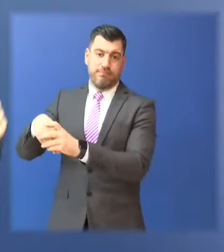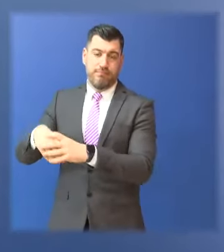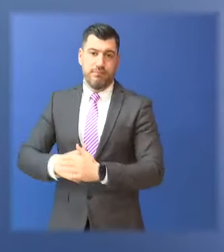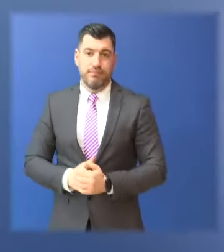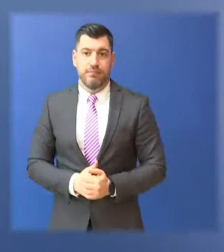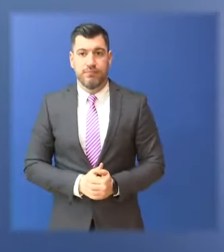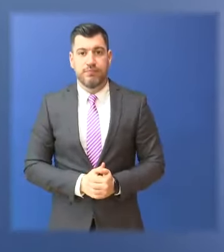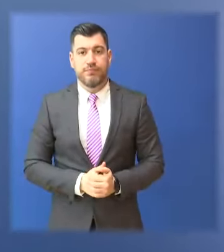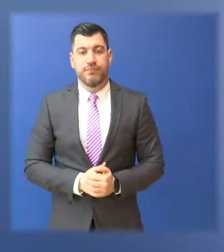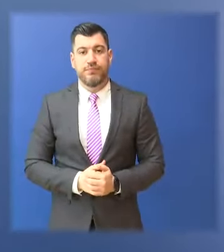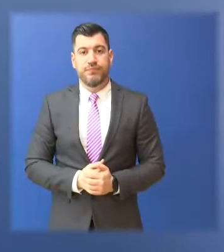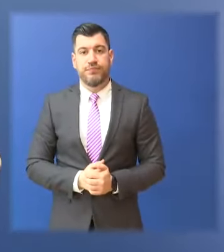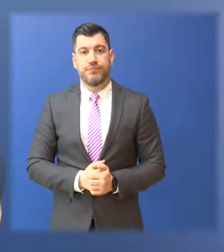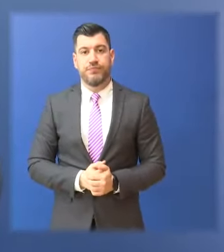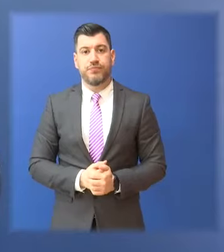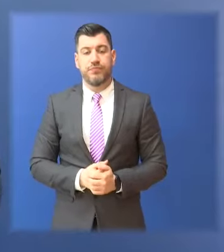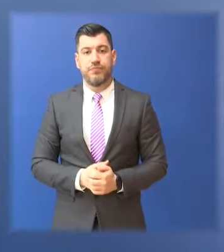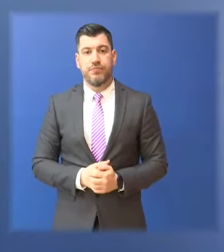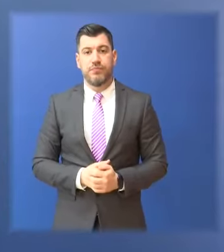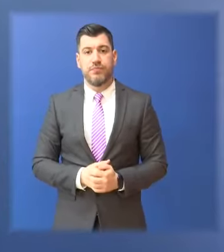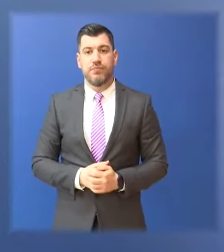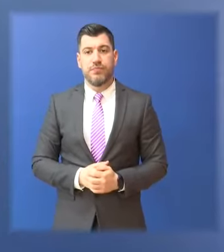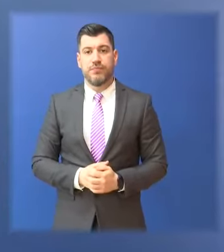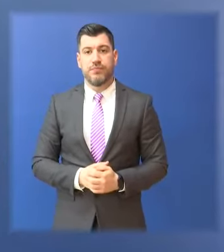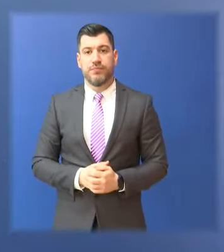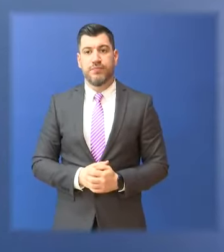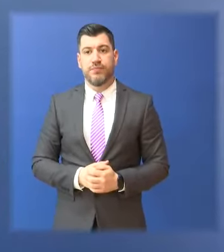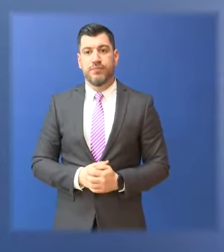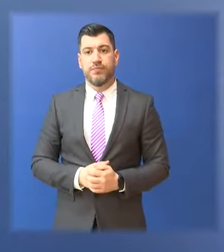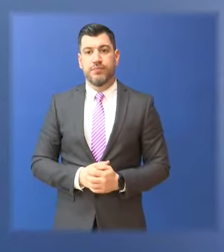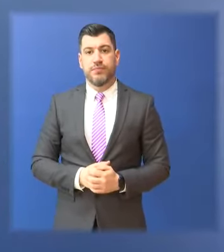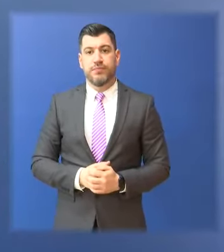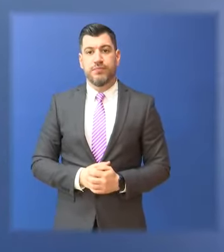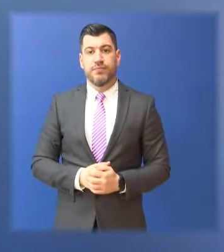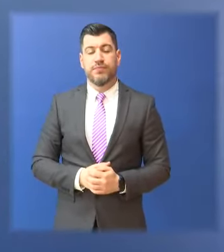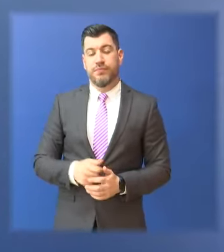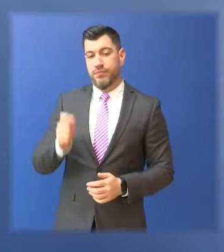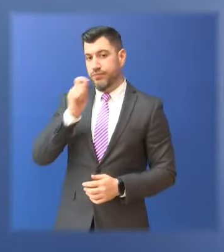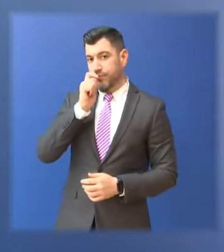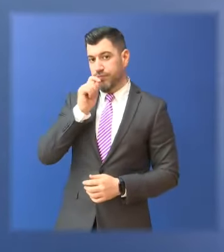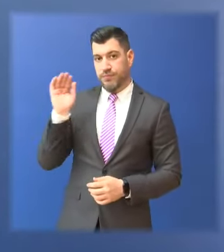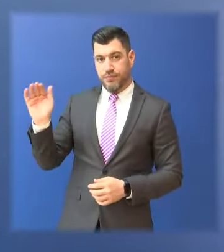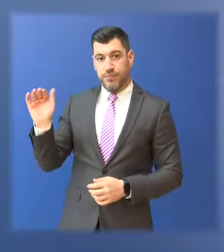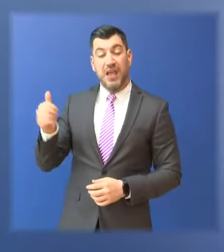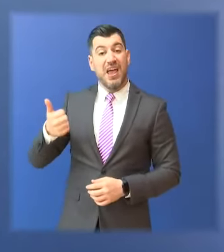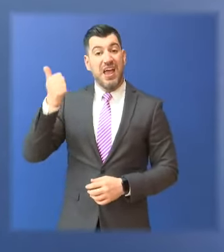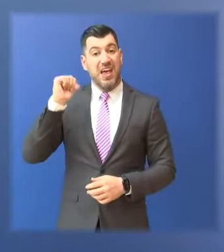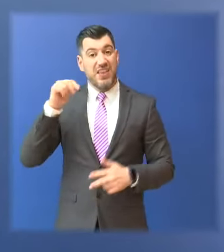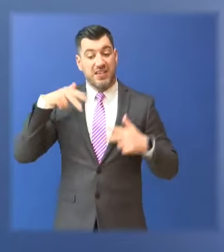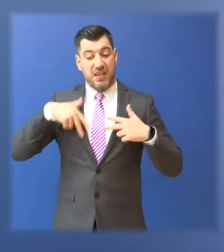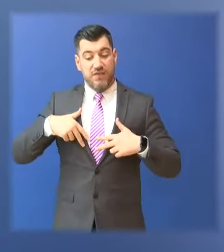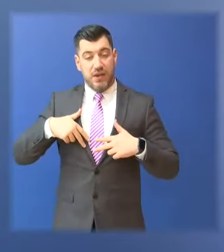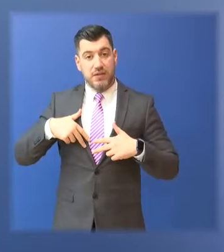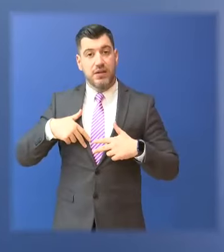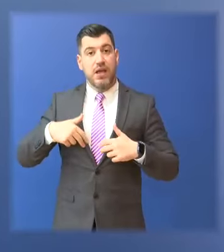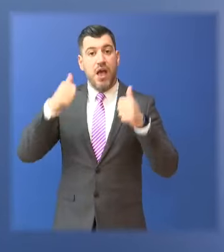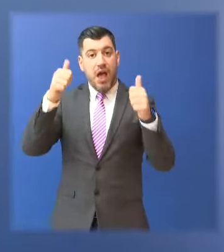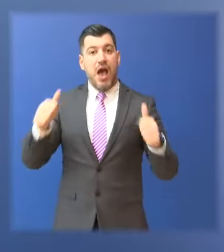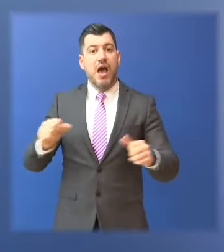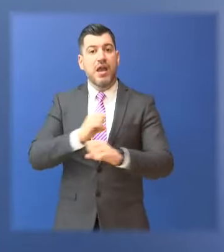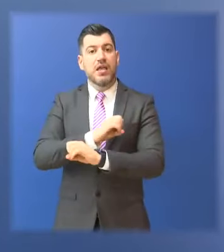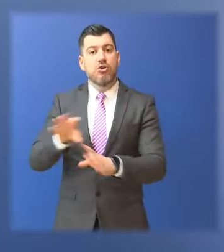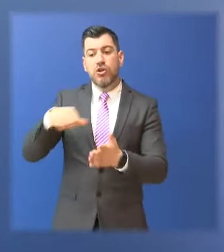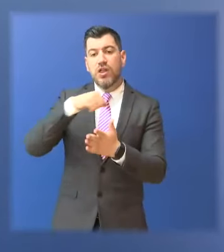γιατί έχω ξεχάσει αυτή την πλευρά. Ανακοίνωσε χθες η κυβέρνηση την κατάργηση των προστήμων, την απαλήφη των προστήμων που